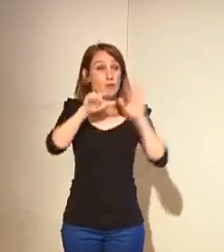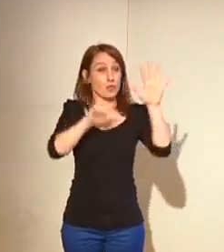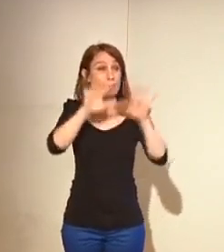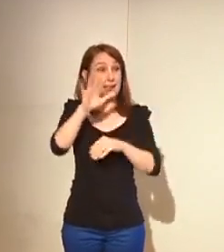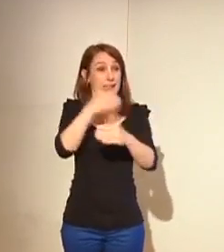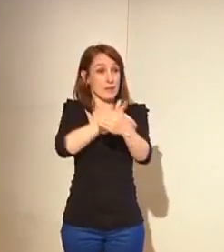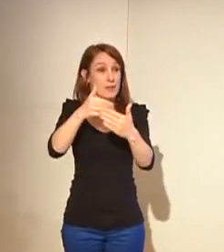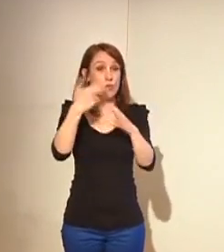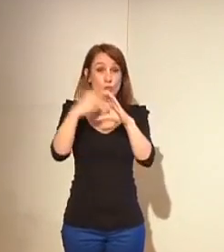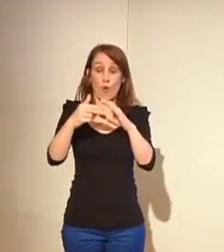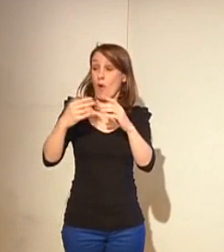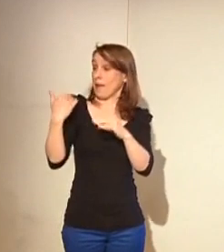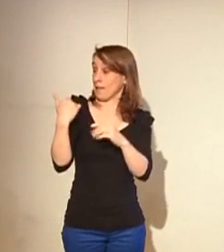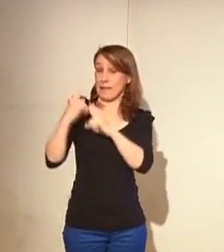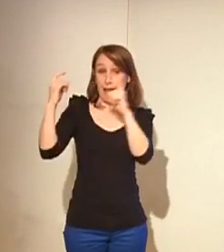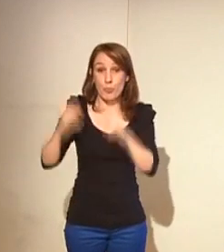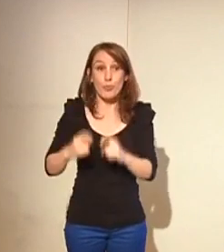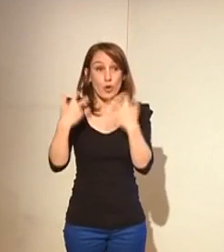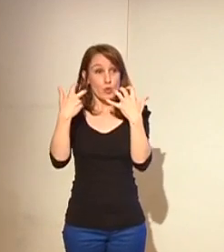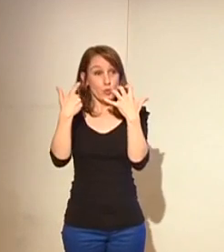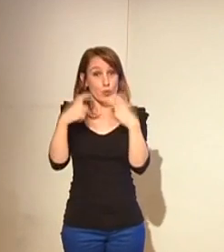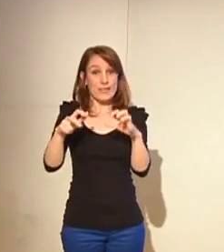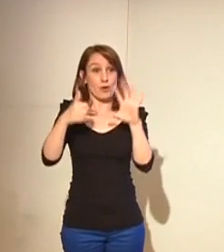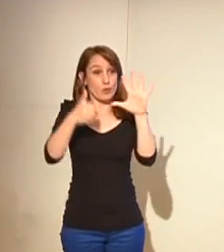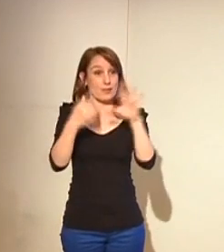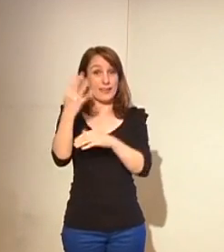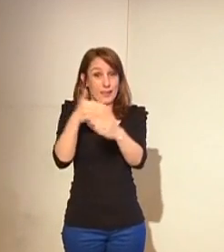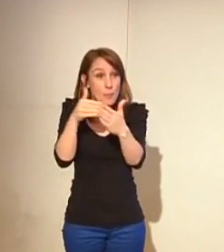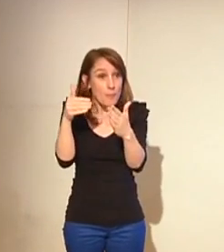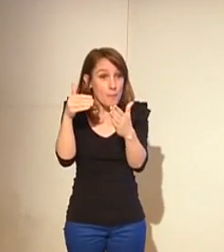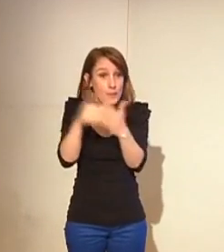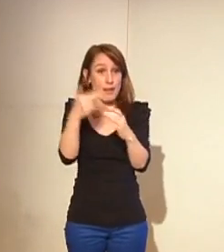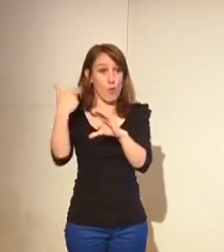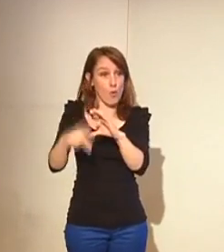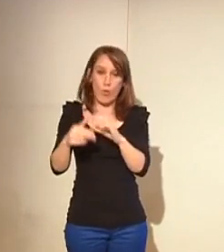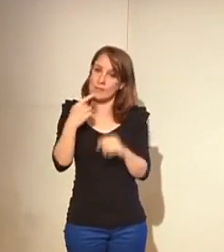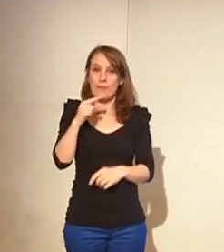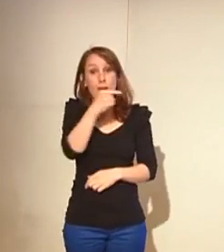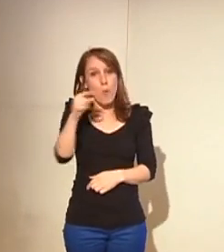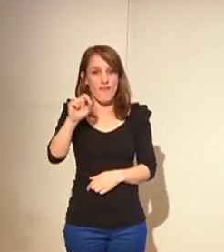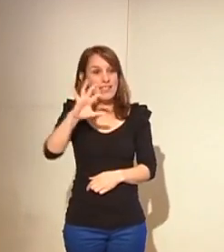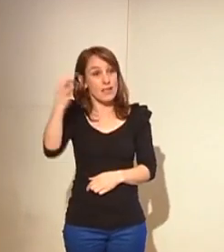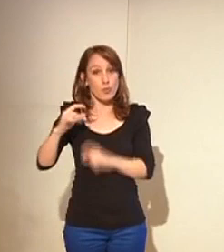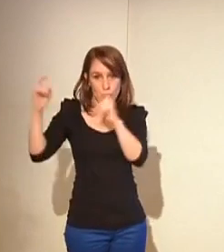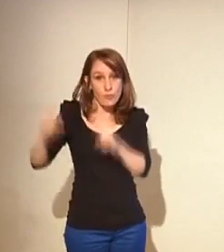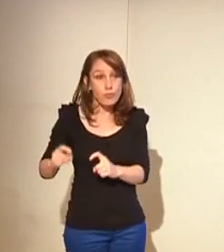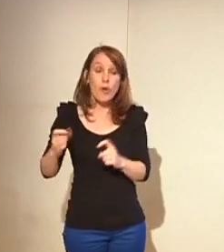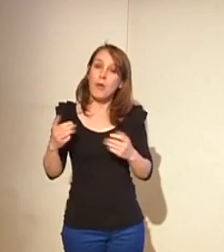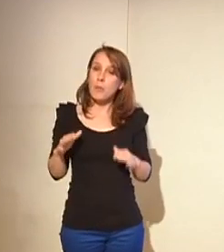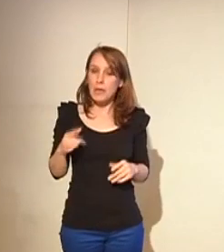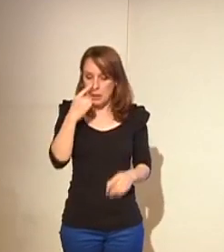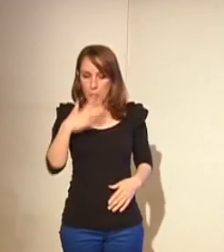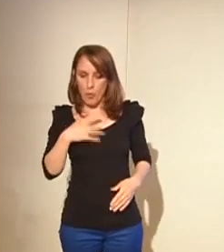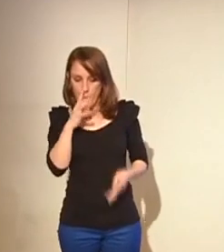à 864000 € faisant ressortir une baisse de 25 % du montant alloué je constate que la baisse n'est pas